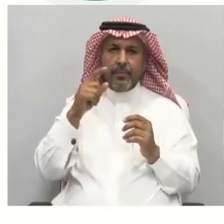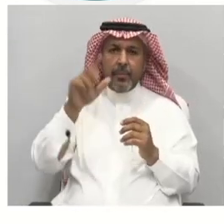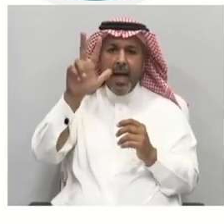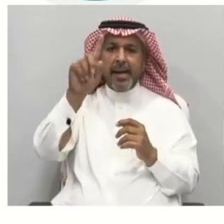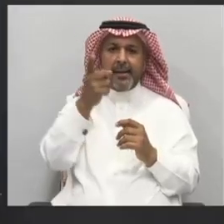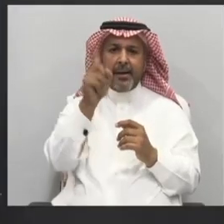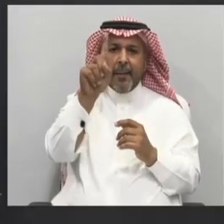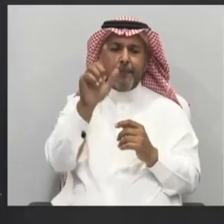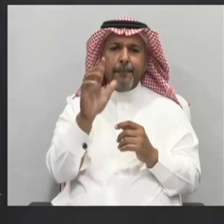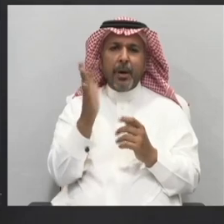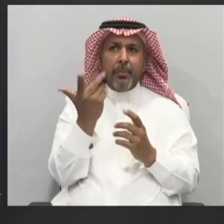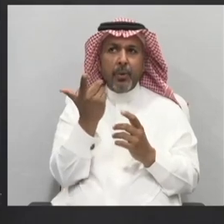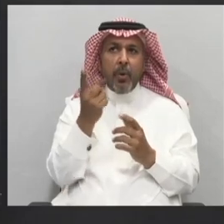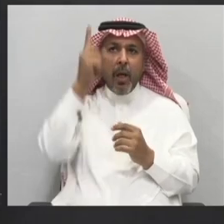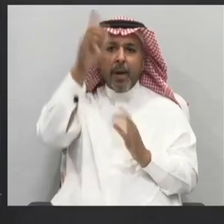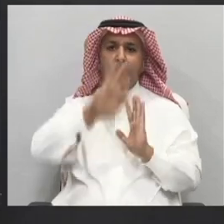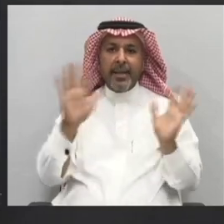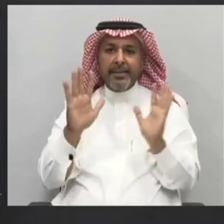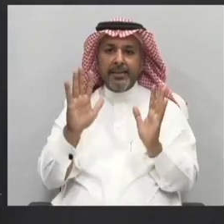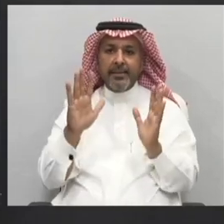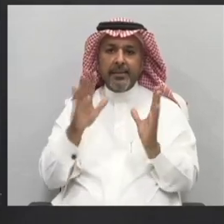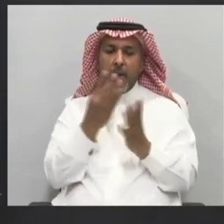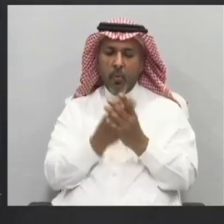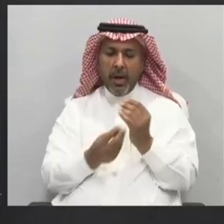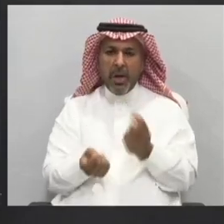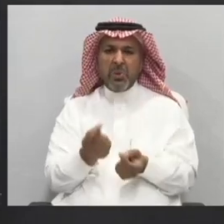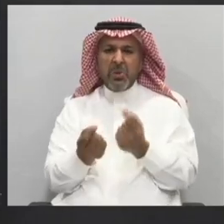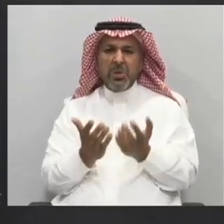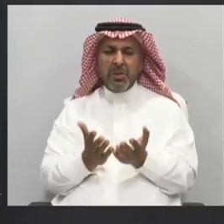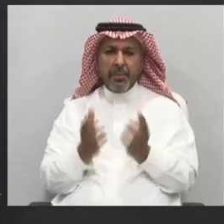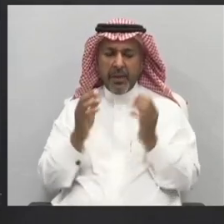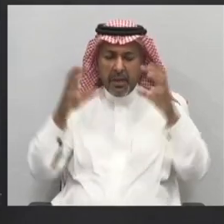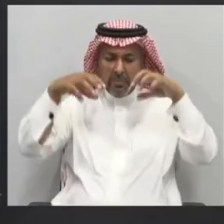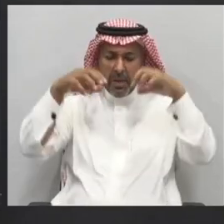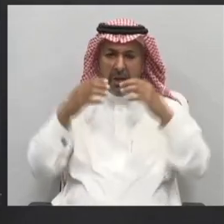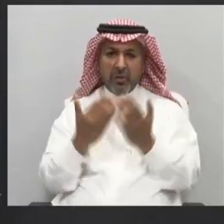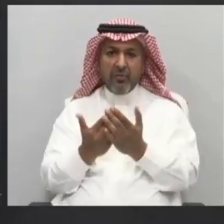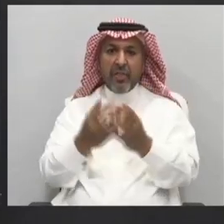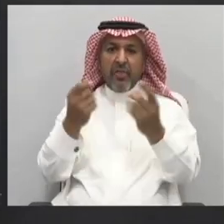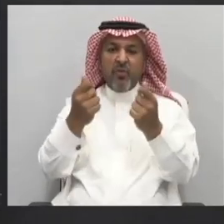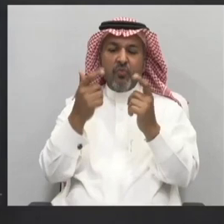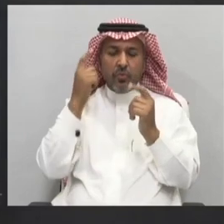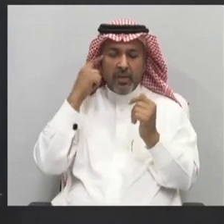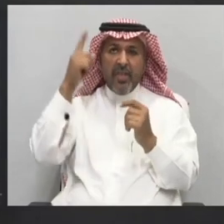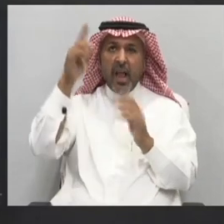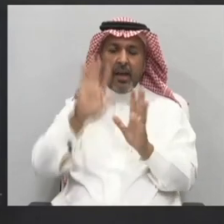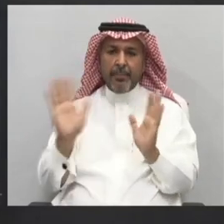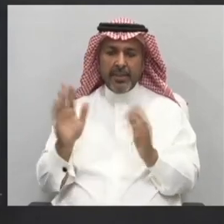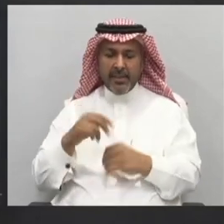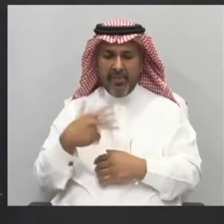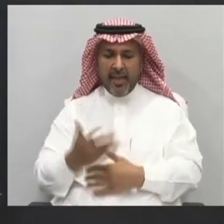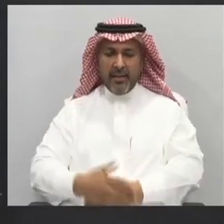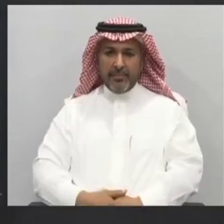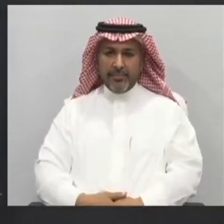وانه الخالق المدبر الرازق سبحانه وتعالى ثم ذكرنا بعد ذلك وقلنا لكم انه